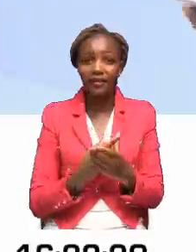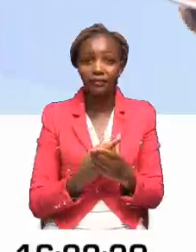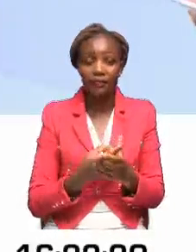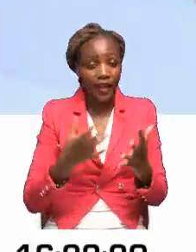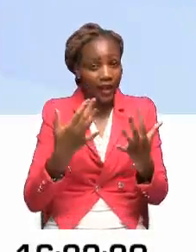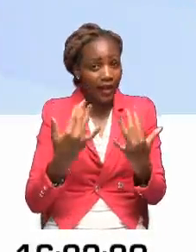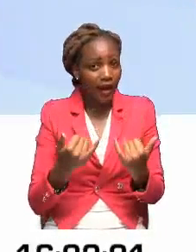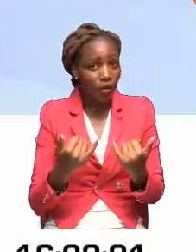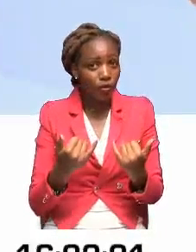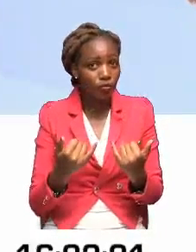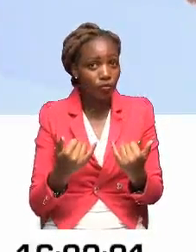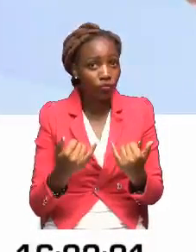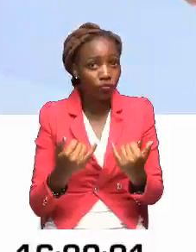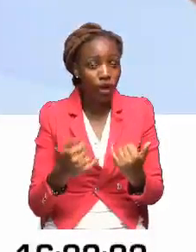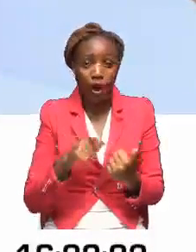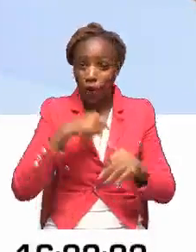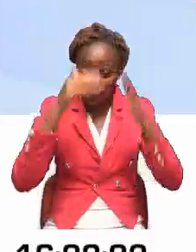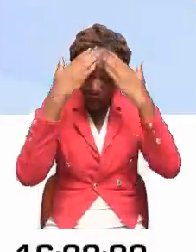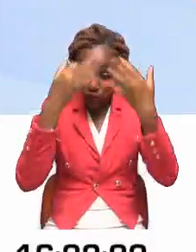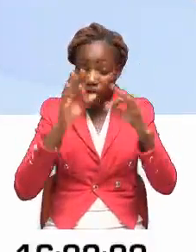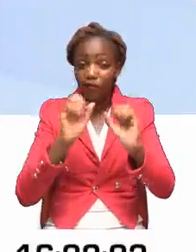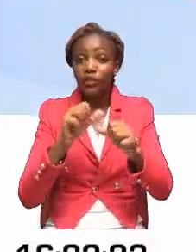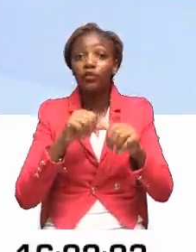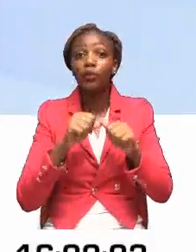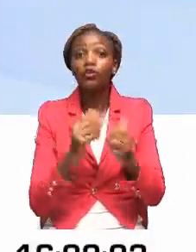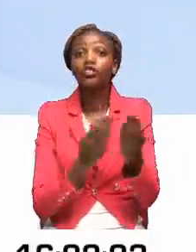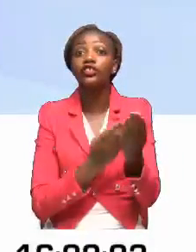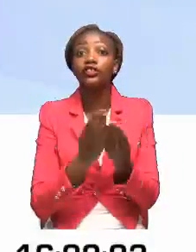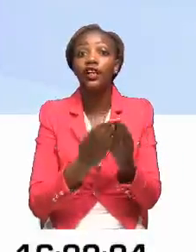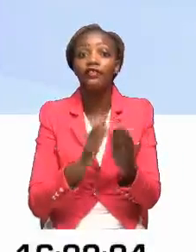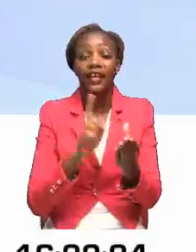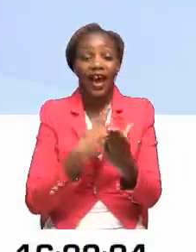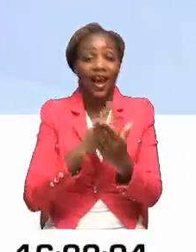kusalia mamlakani bado haijulikani. Wengi wa wananchi